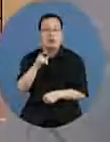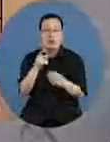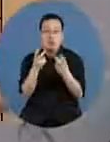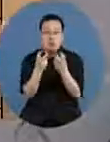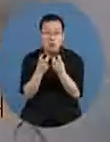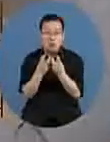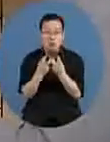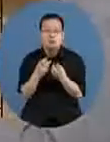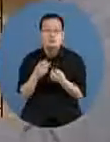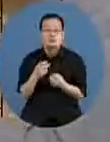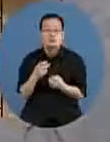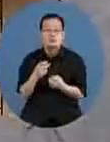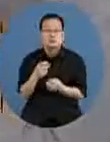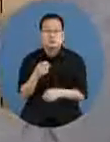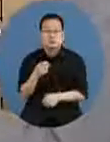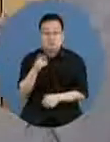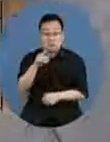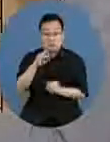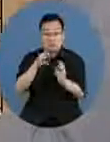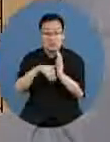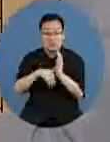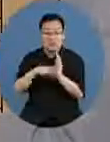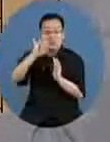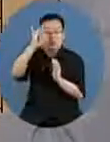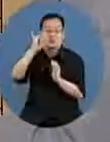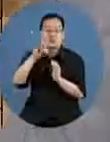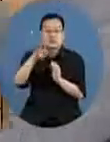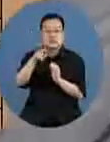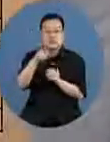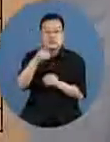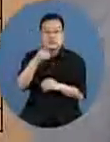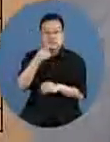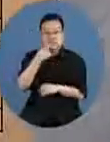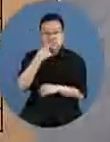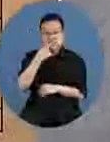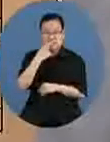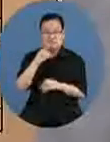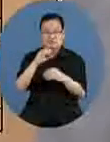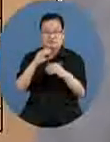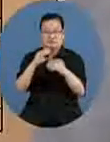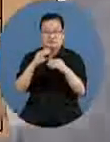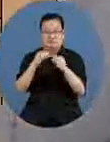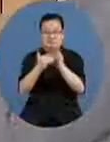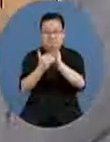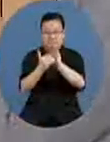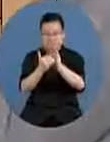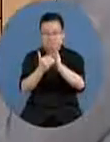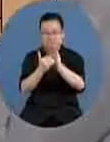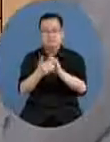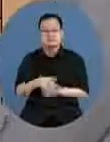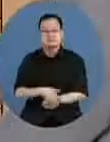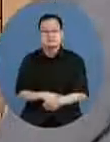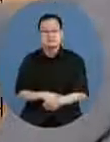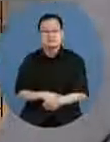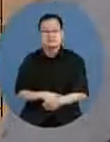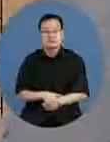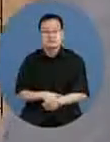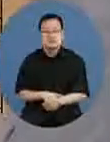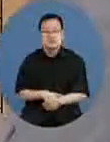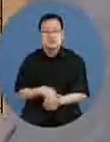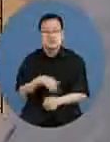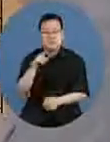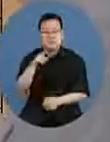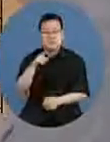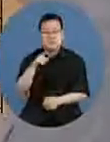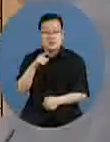끼우고 막았을 때 먼저 끊는 수가 좋았어요. 먼저 끊으니까 여기서는 이걸 놓을